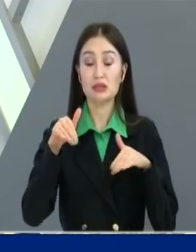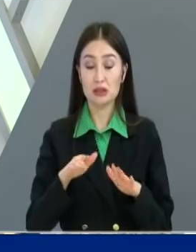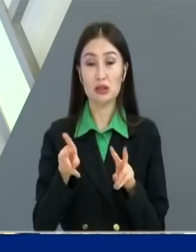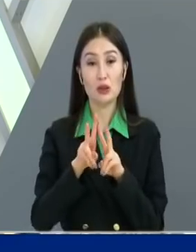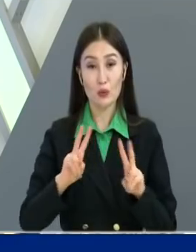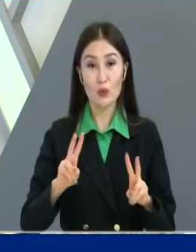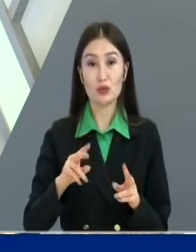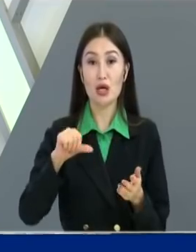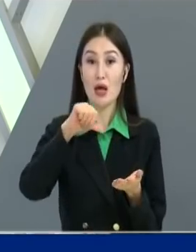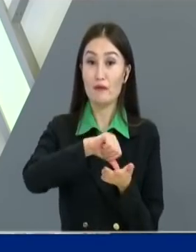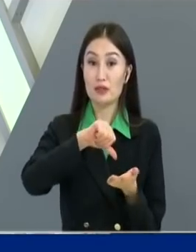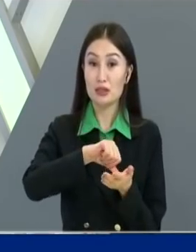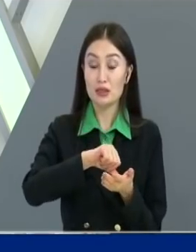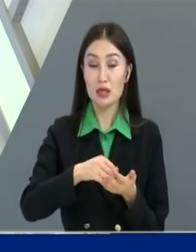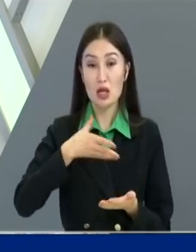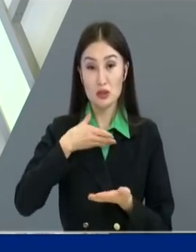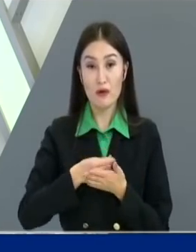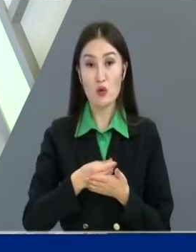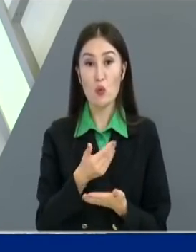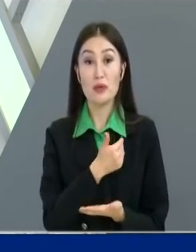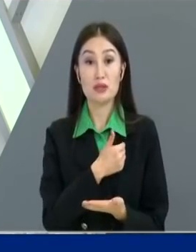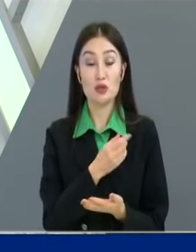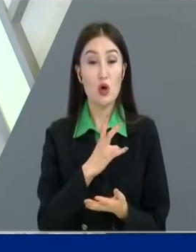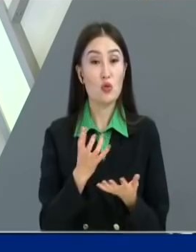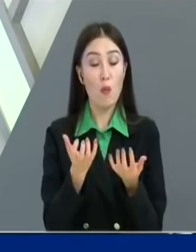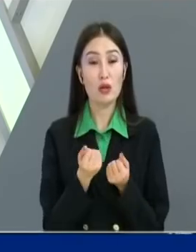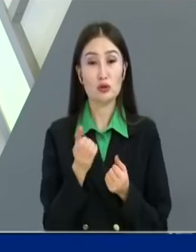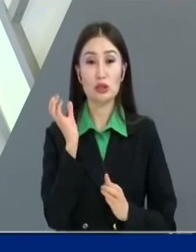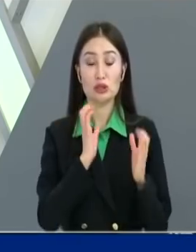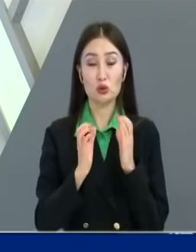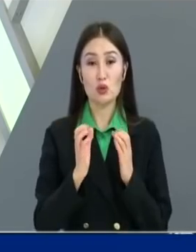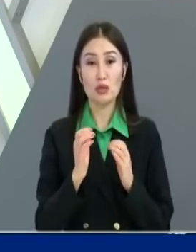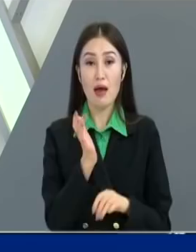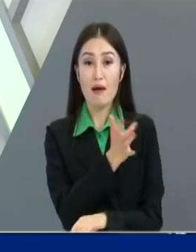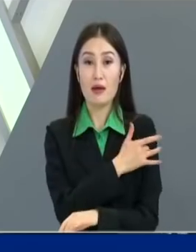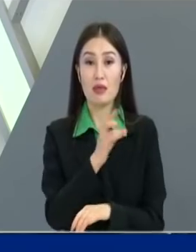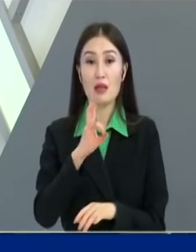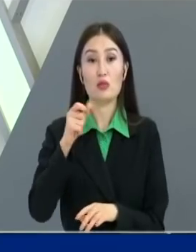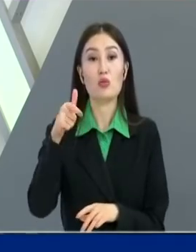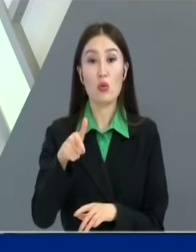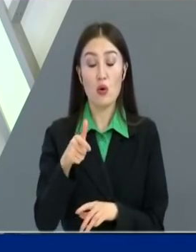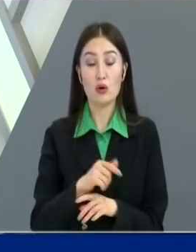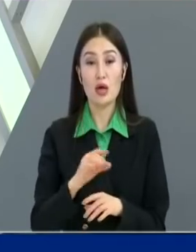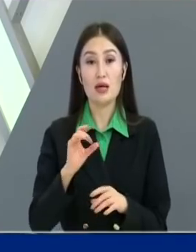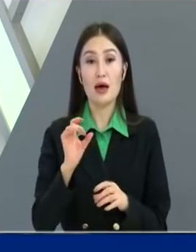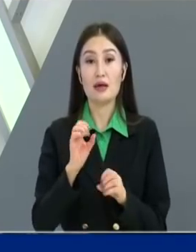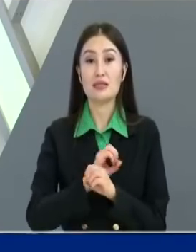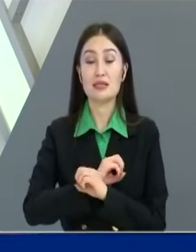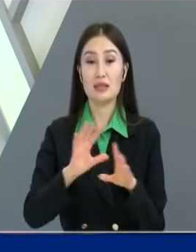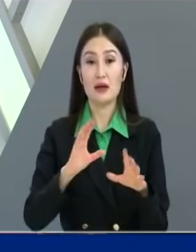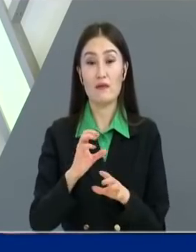тоже высказать свою принципиальную позицию. Но получил серьезное ранение ног в результате взрыва светошумовой гранаты.